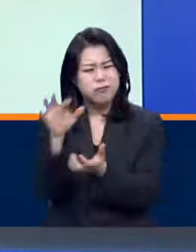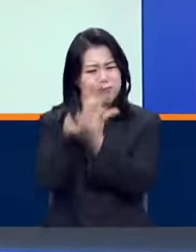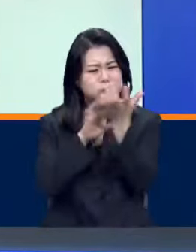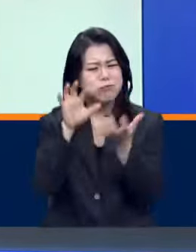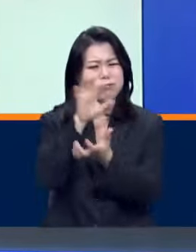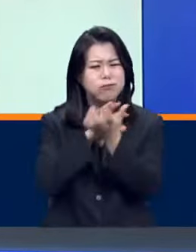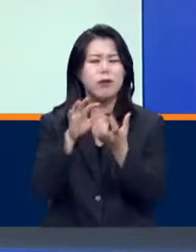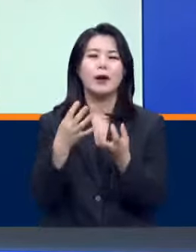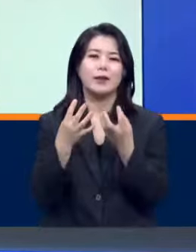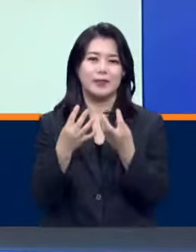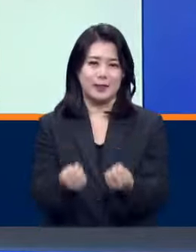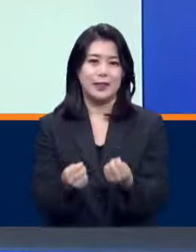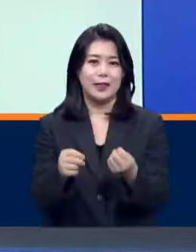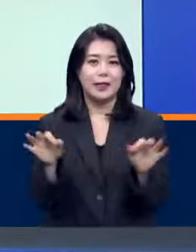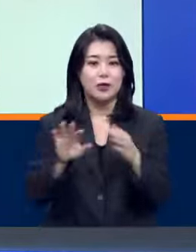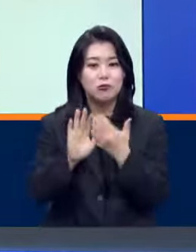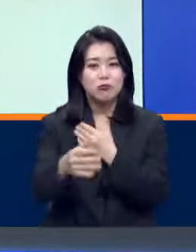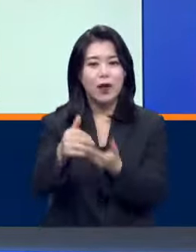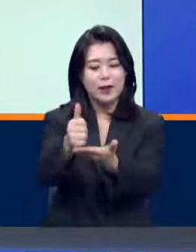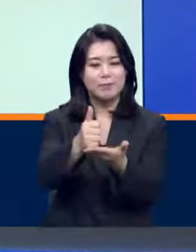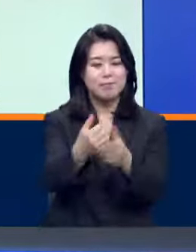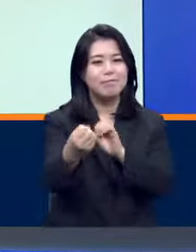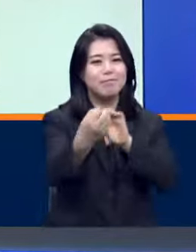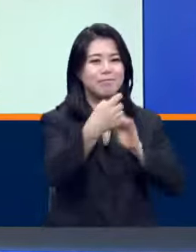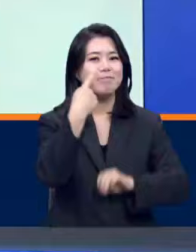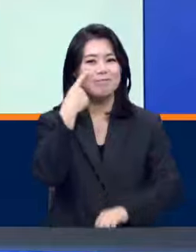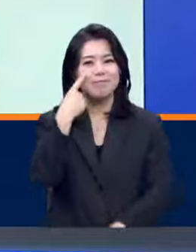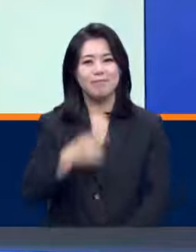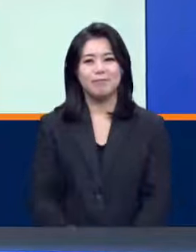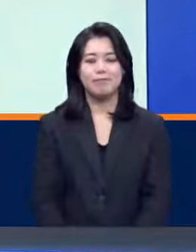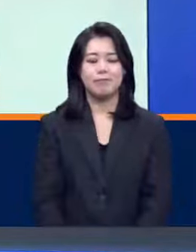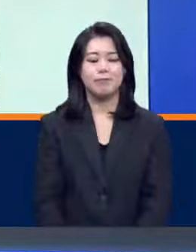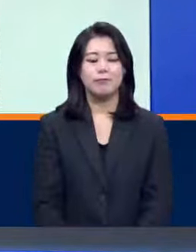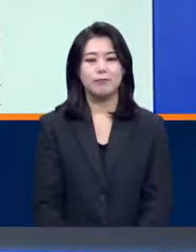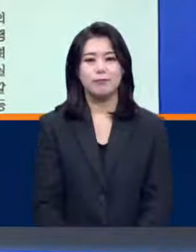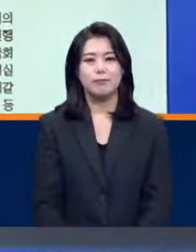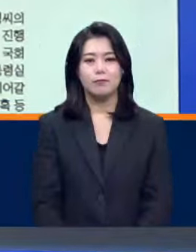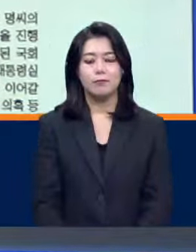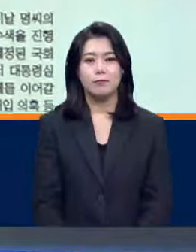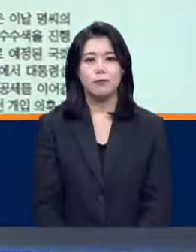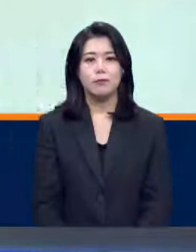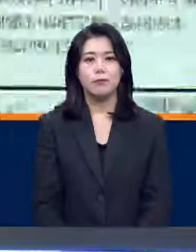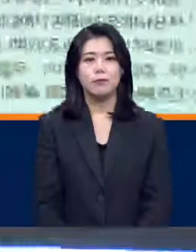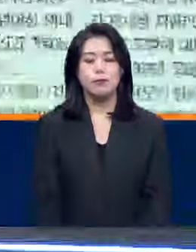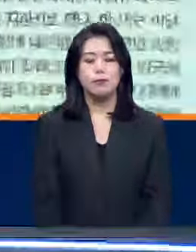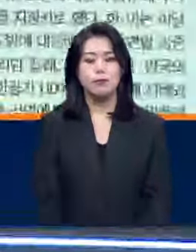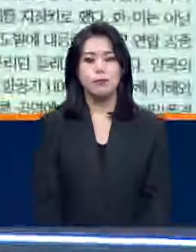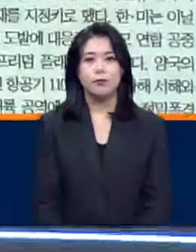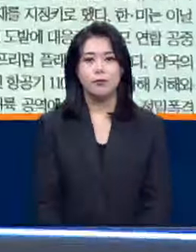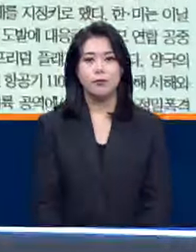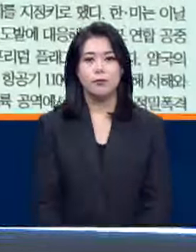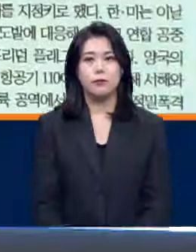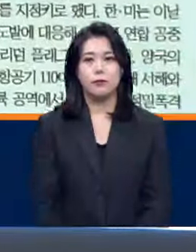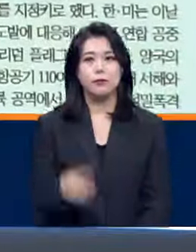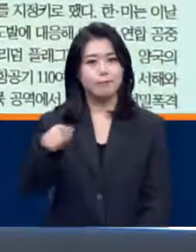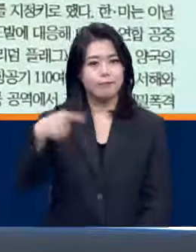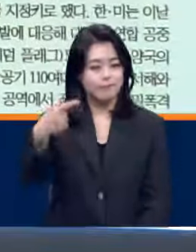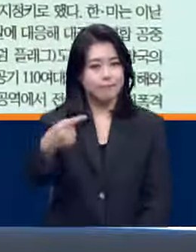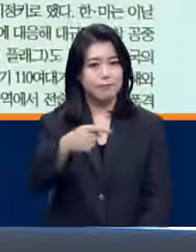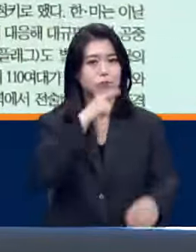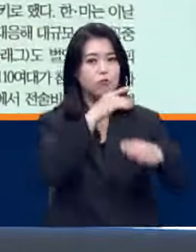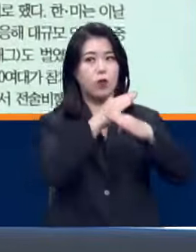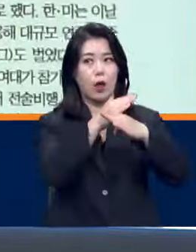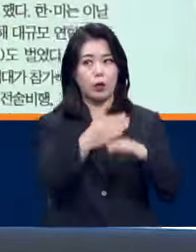얘기를 잠시 뒤에 대담으로 좀 짚어 보겠습니다 다음 기사 볼까요 국민일 봅니다